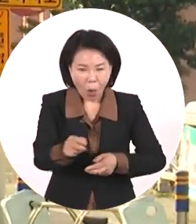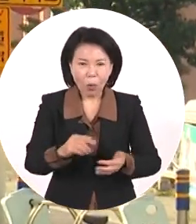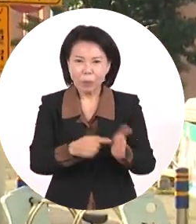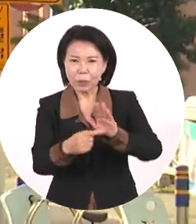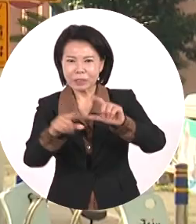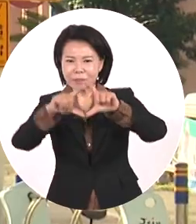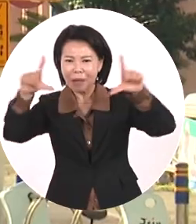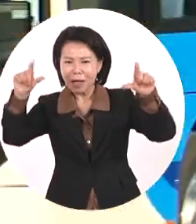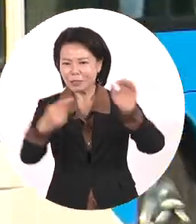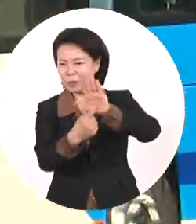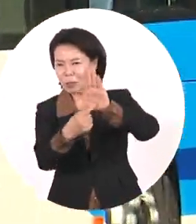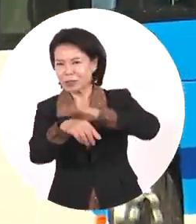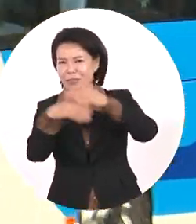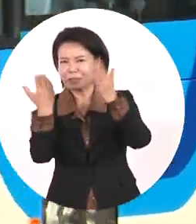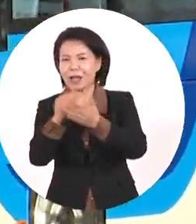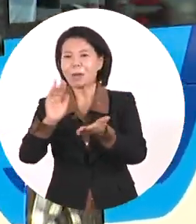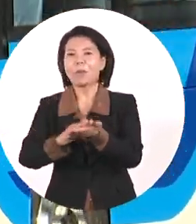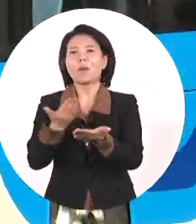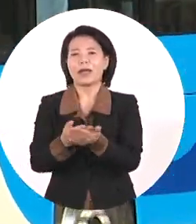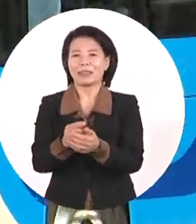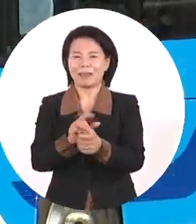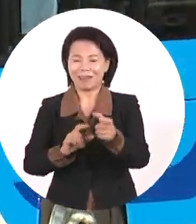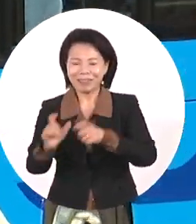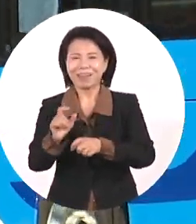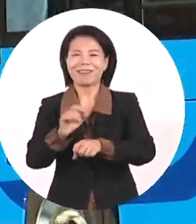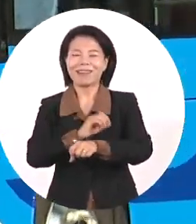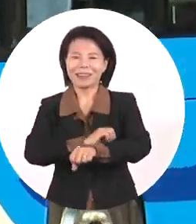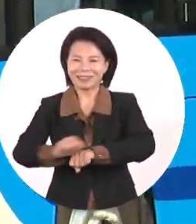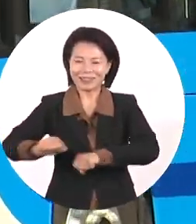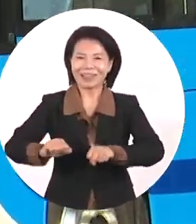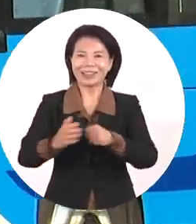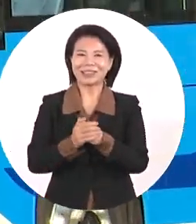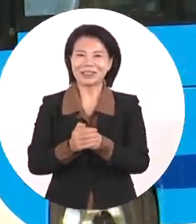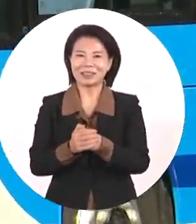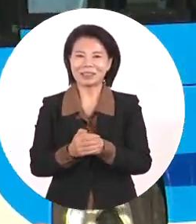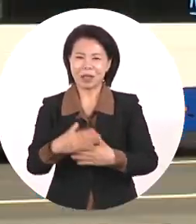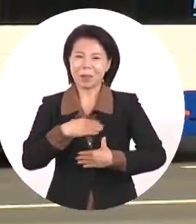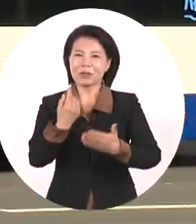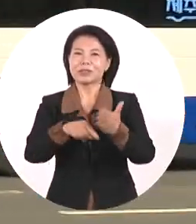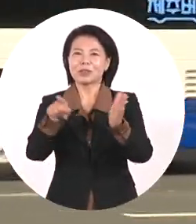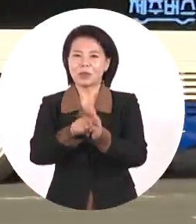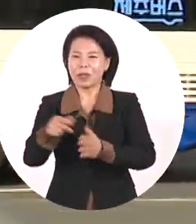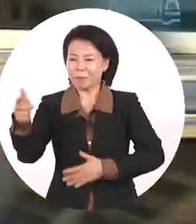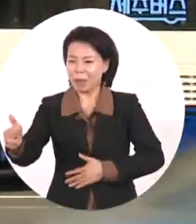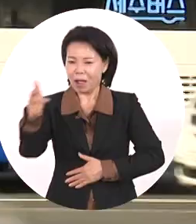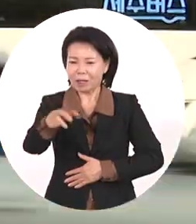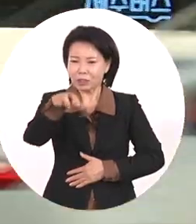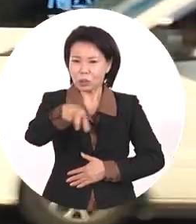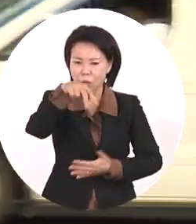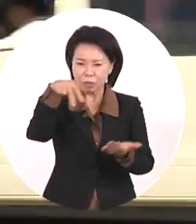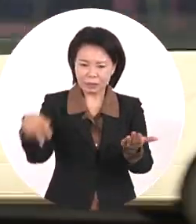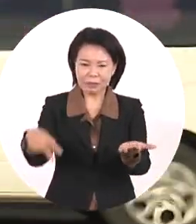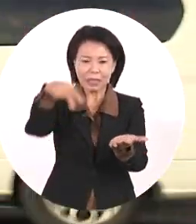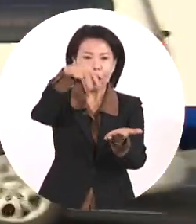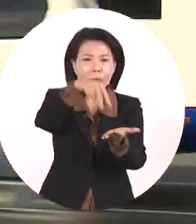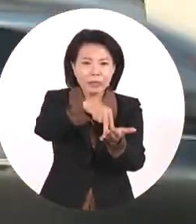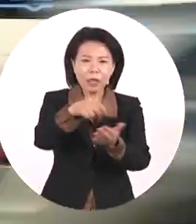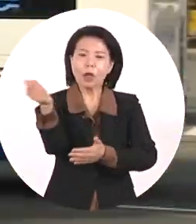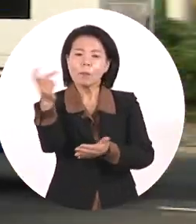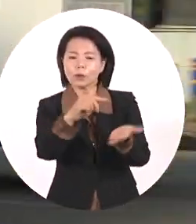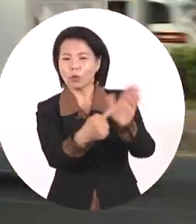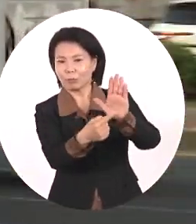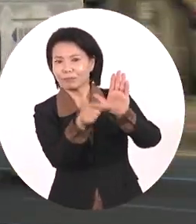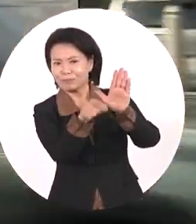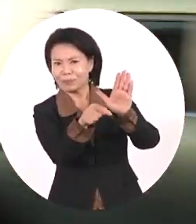표지판 설치 등 보안 조치를 시행했습니다. 이용객 편의를 위해 정류장 승차 위치에 고유 번호를